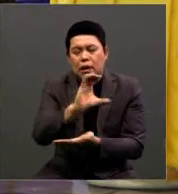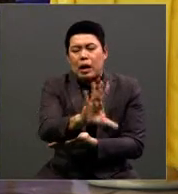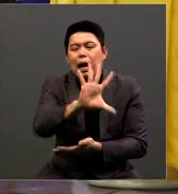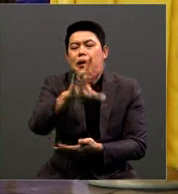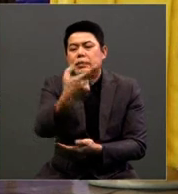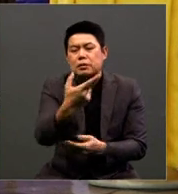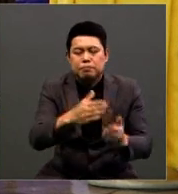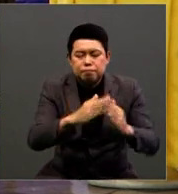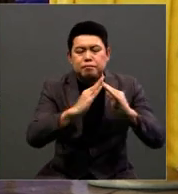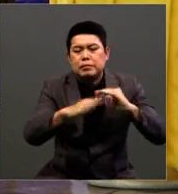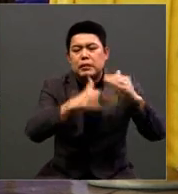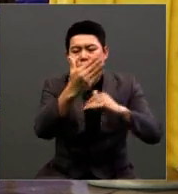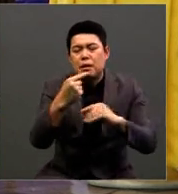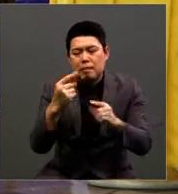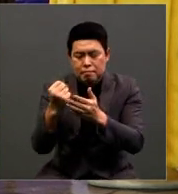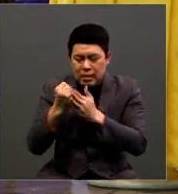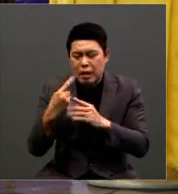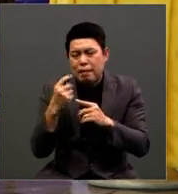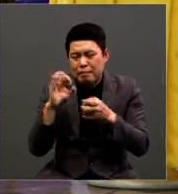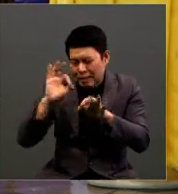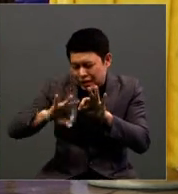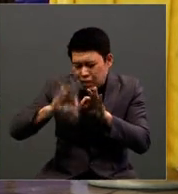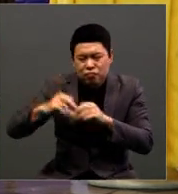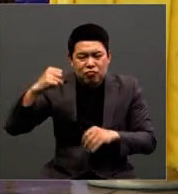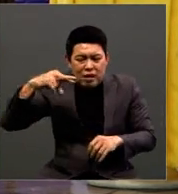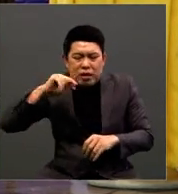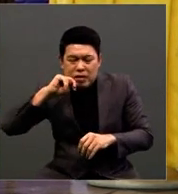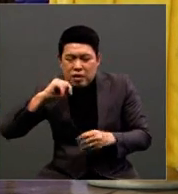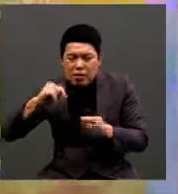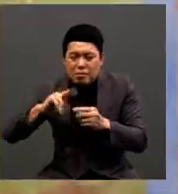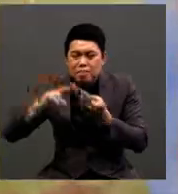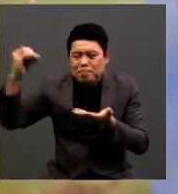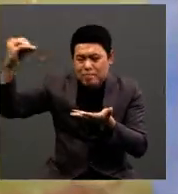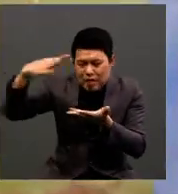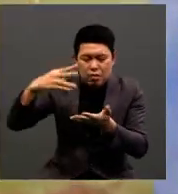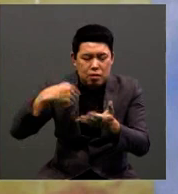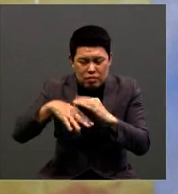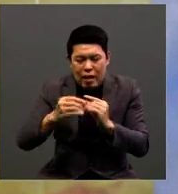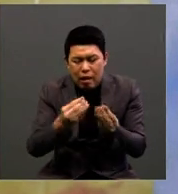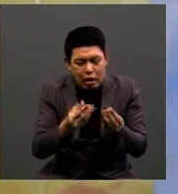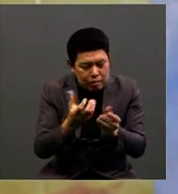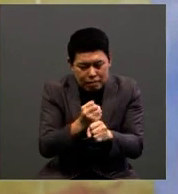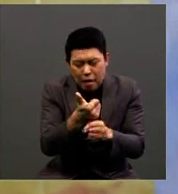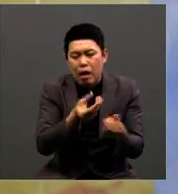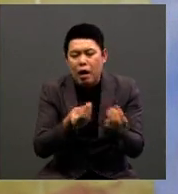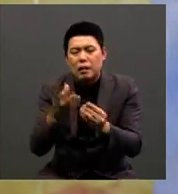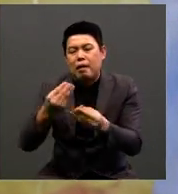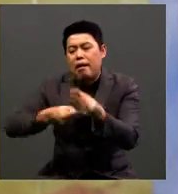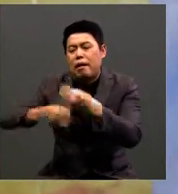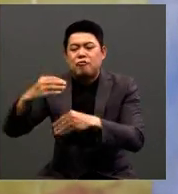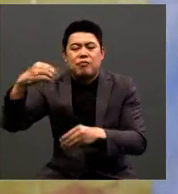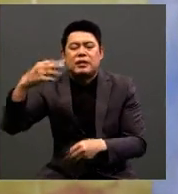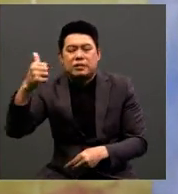สนับสนุนให้มี Solarrooftopเพื่อลดค่าใช้จ่ายในครัวเรือนและสามารถขายไฟให้กับรัฐได้ด้วยส่วนจาก